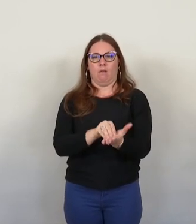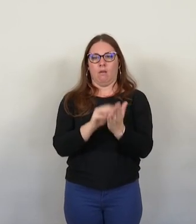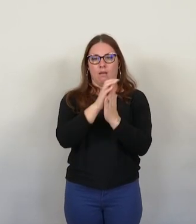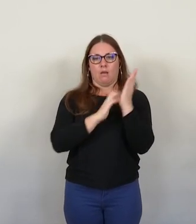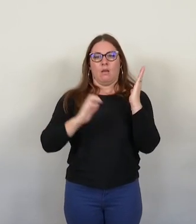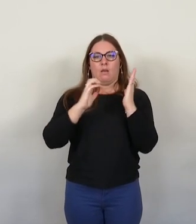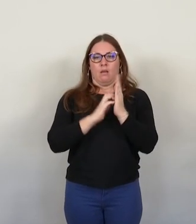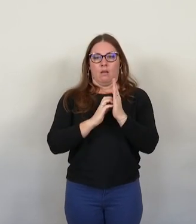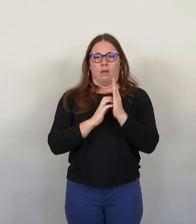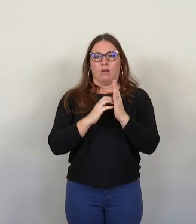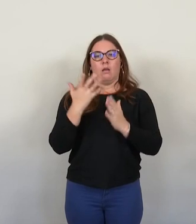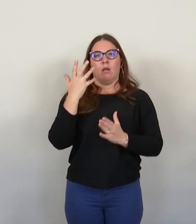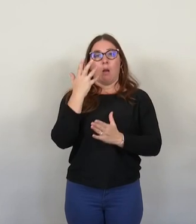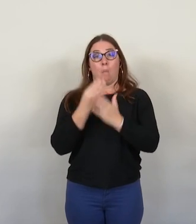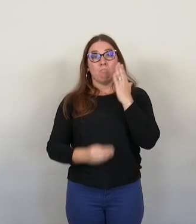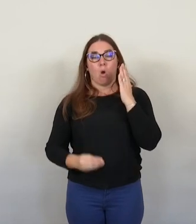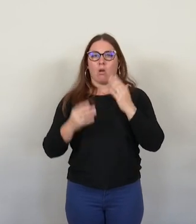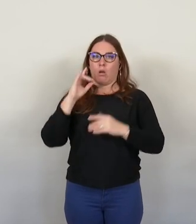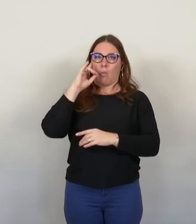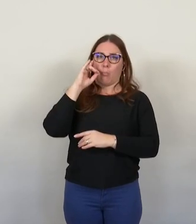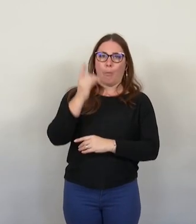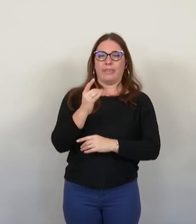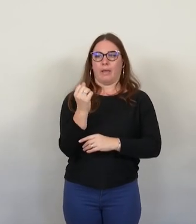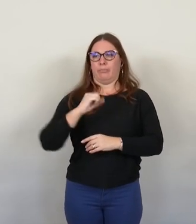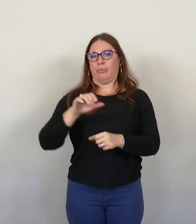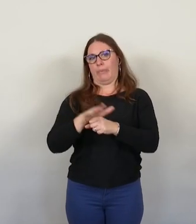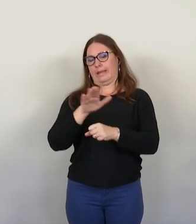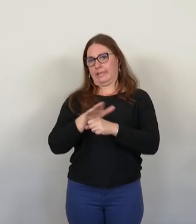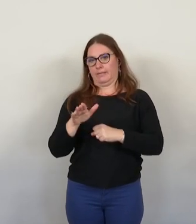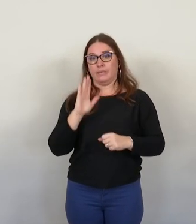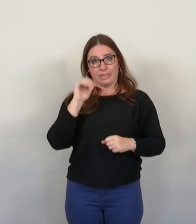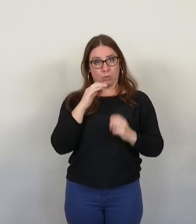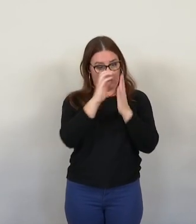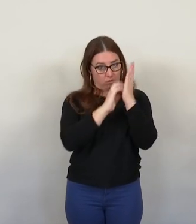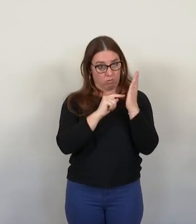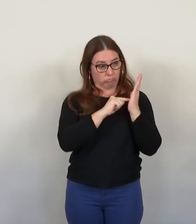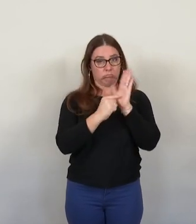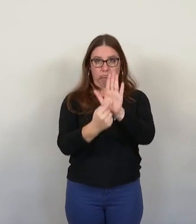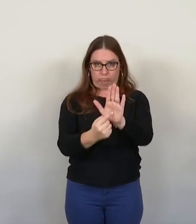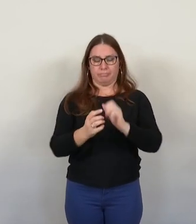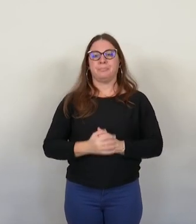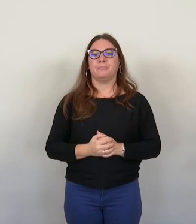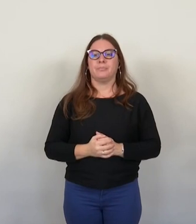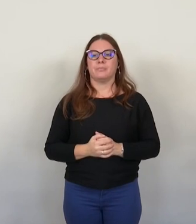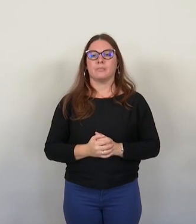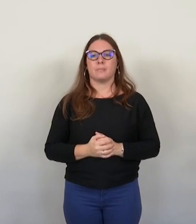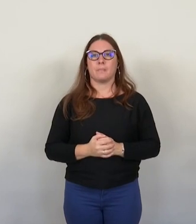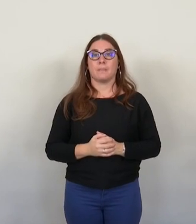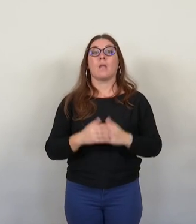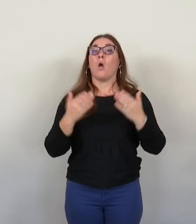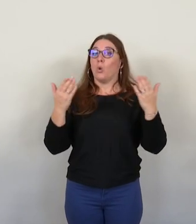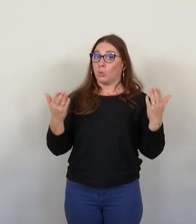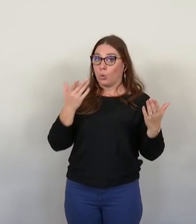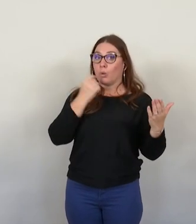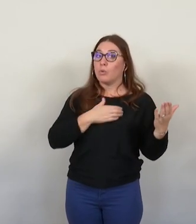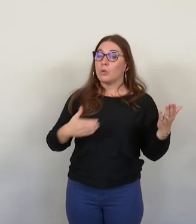lié au manquement au devoirs de probité au code pénal dans la section liée au manquement au devoir voir de probité conformément donc Monsieur